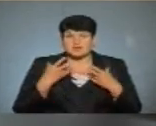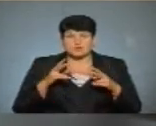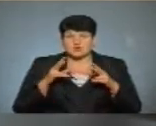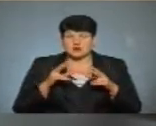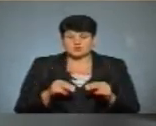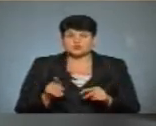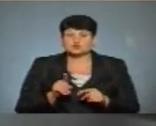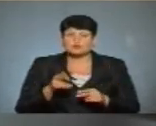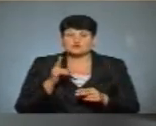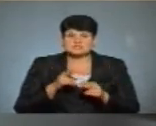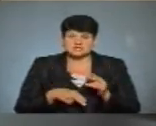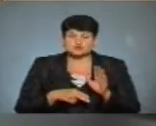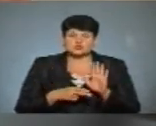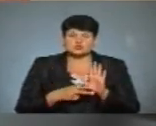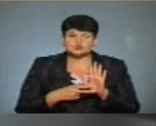що по закінченні